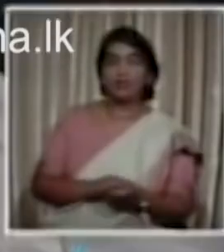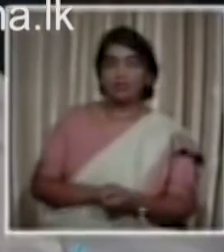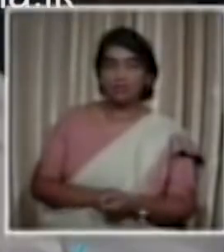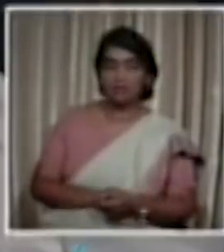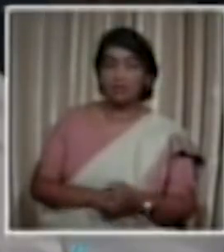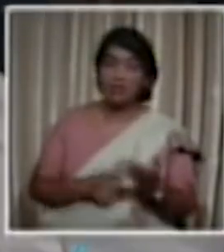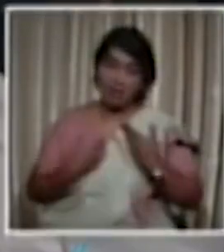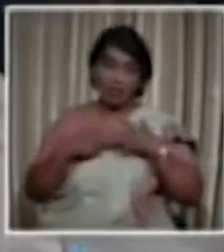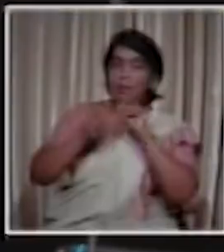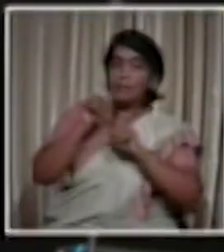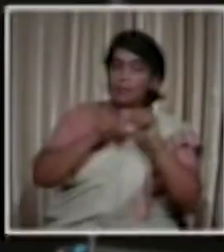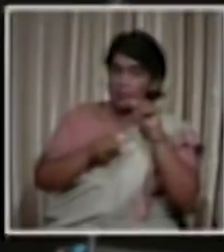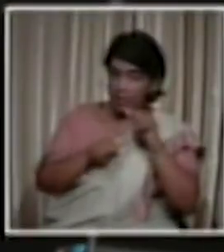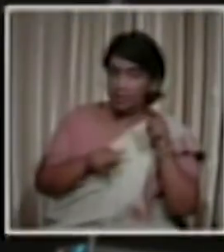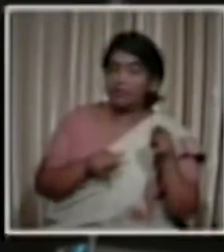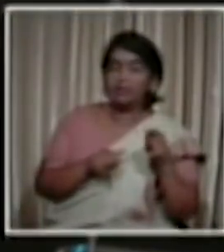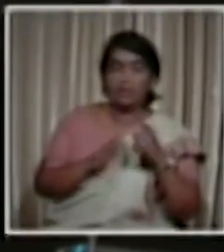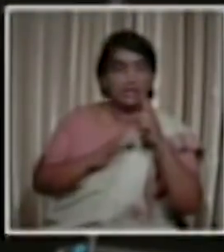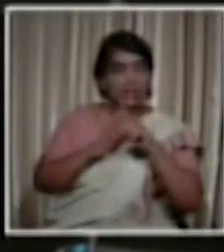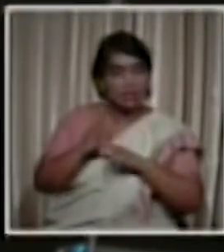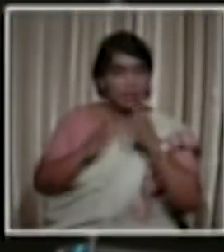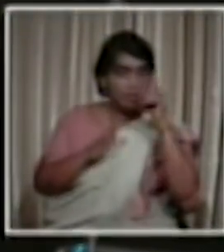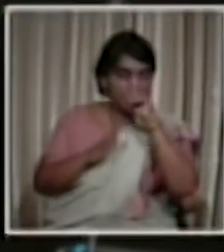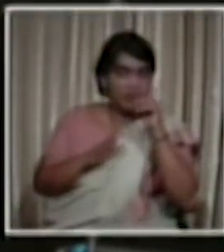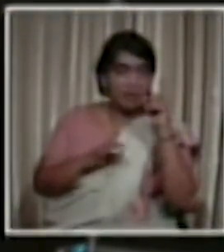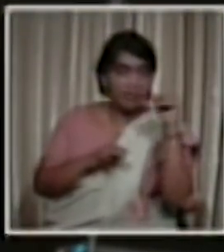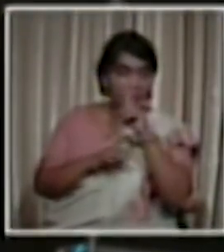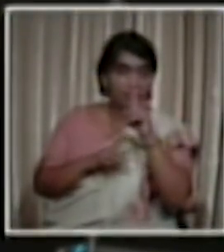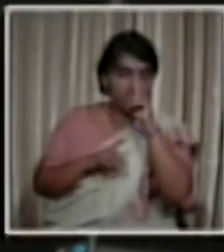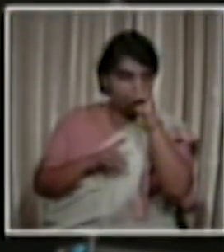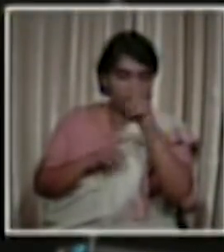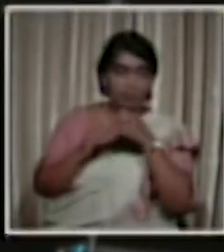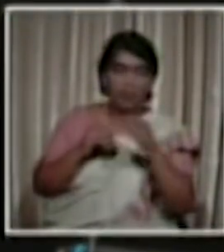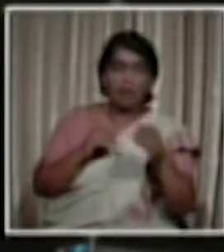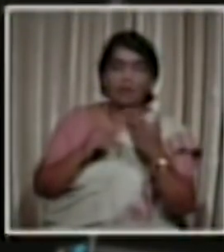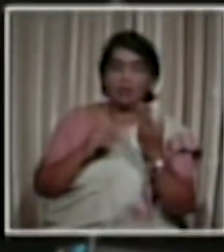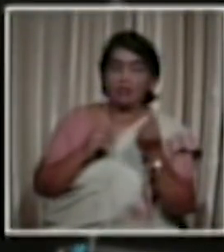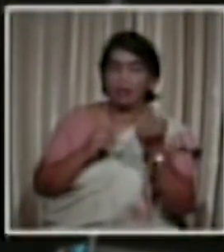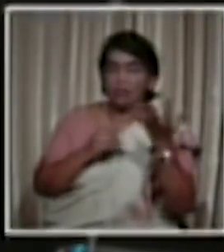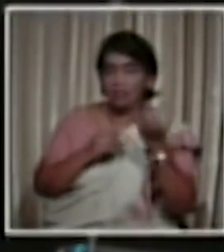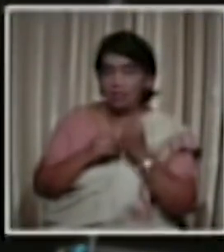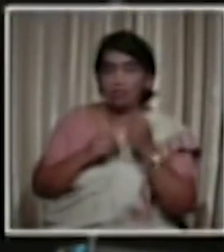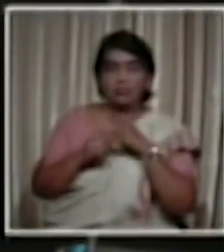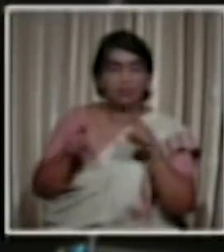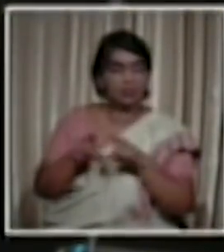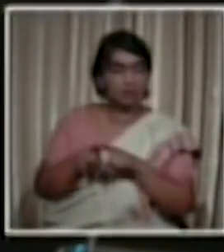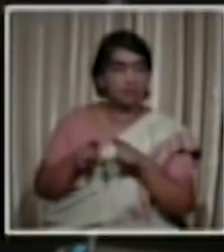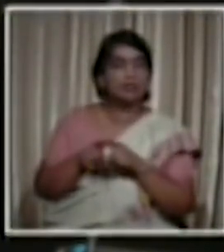දාගෙන අපිට විතරක් කැලී කියලා ජනවාරි මාසයේ පළවෙනි සතියේ නයවර ලිපි විවෘත කරගන්න තිබුණු ඖෂධ